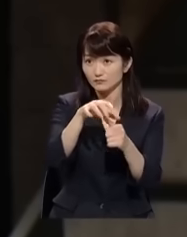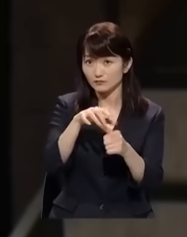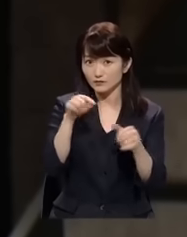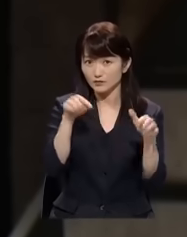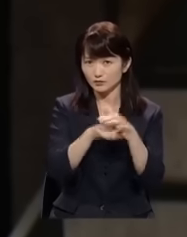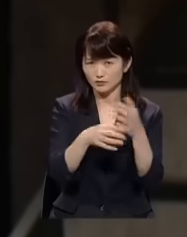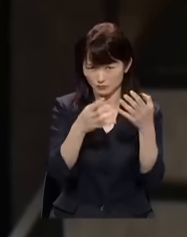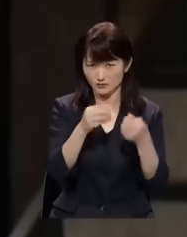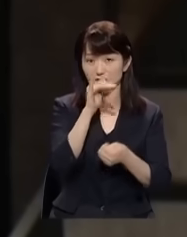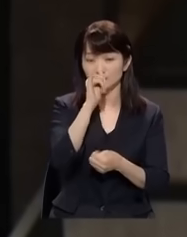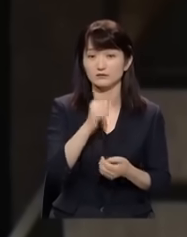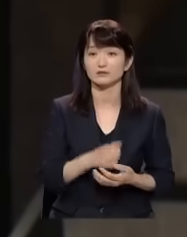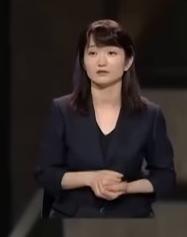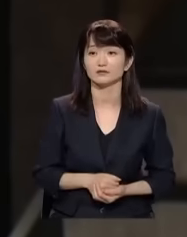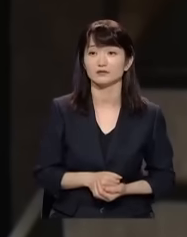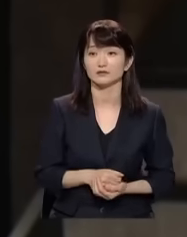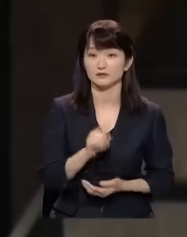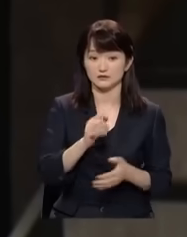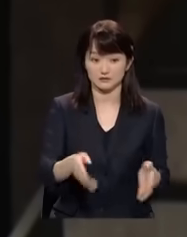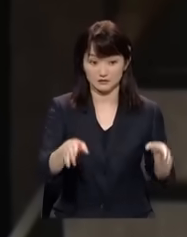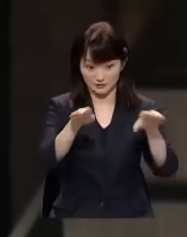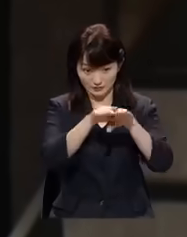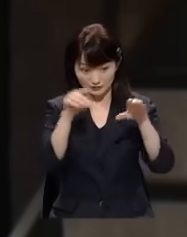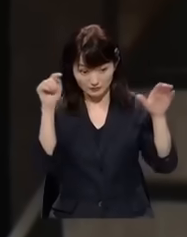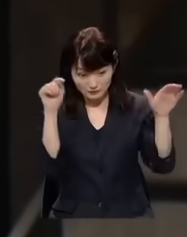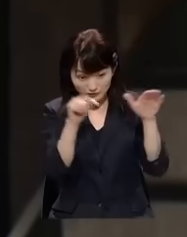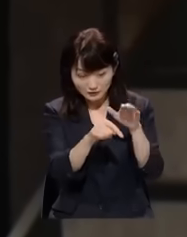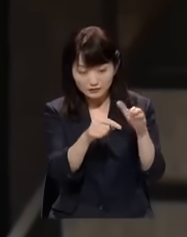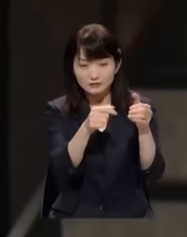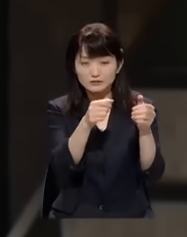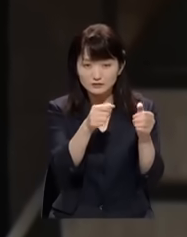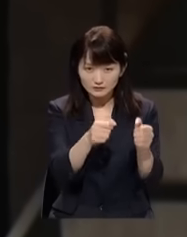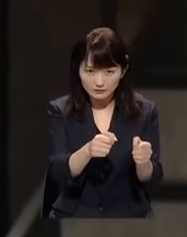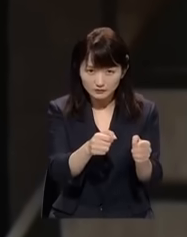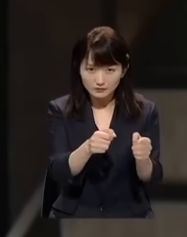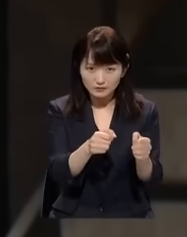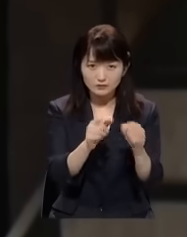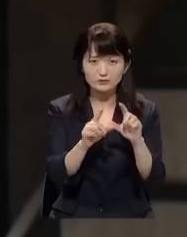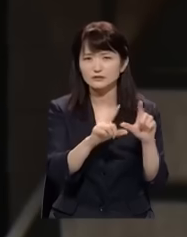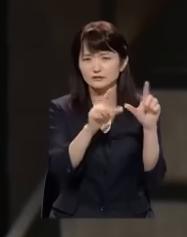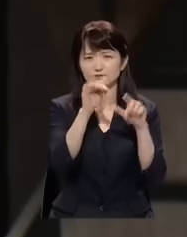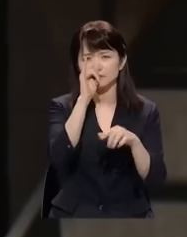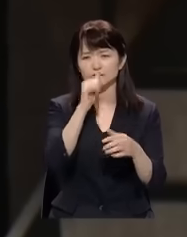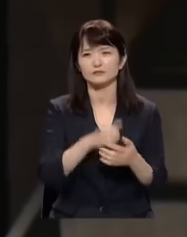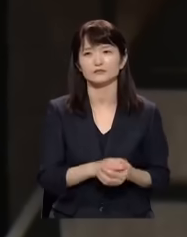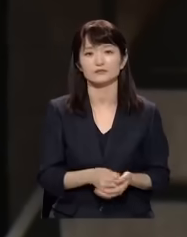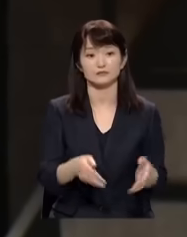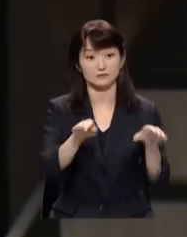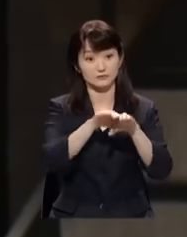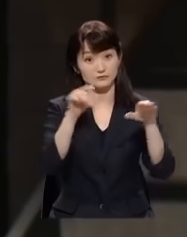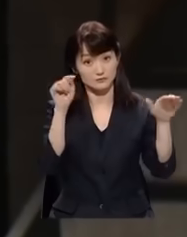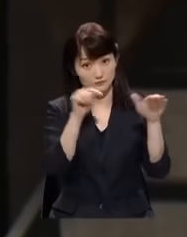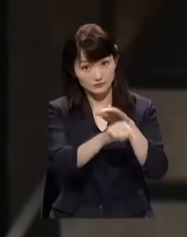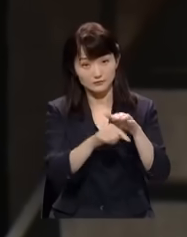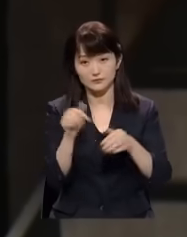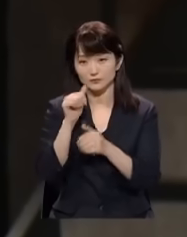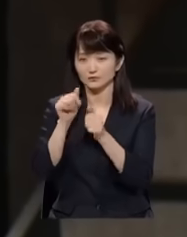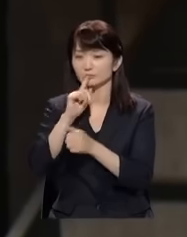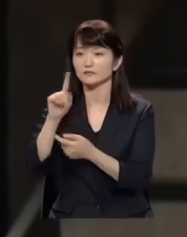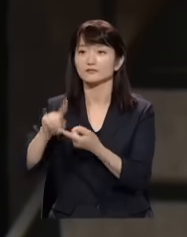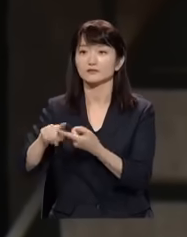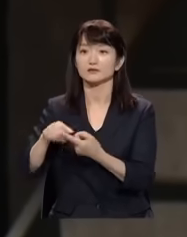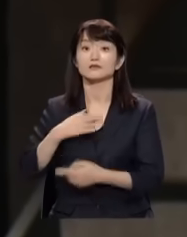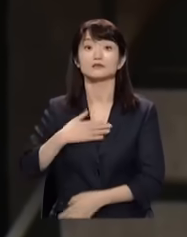굉장히 많이 만들어져 있습니다 어떤 그 시설에 충분히 가서 그러한 어떤 삶을 지탱할 수 있으니까요 그런 시설에 가시면서 저는 변호사님 말씀대로